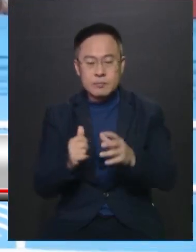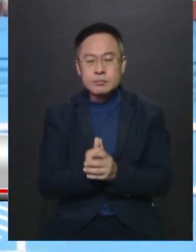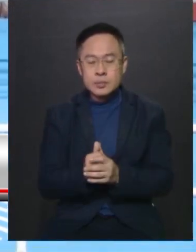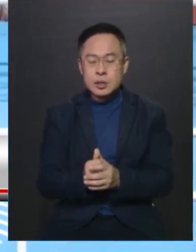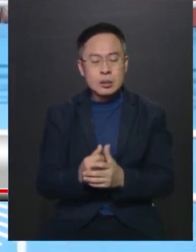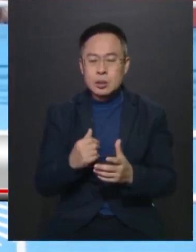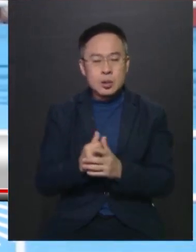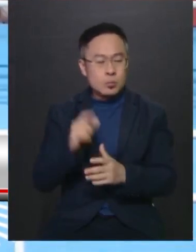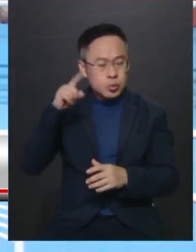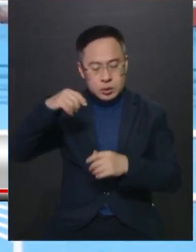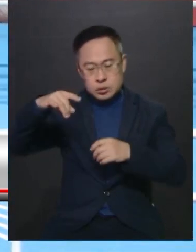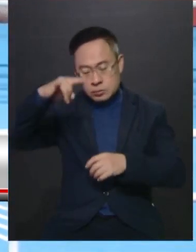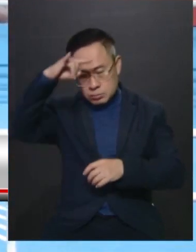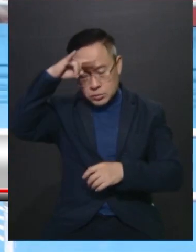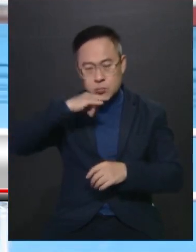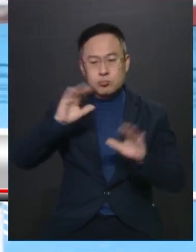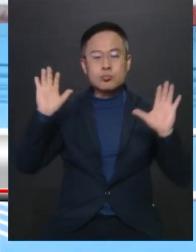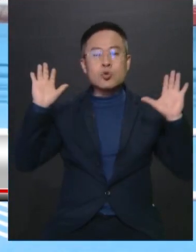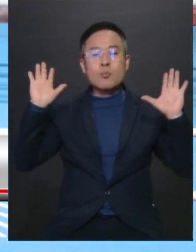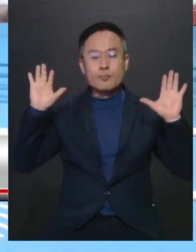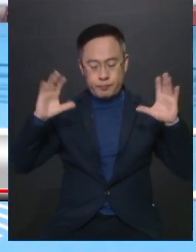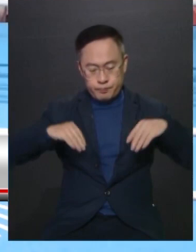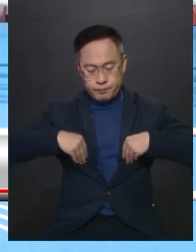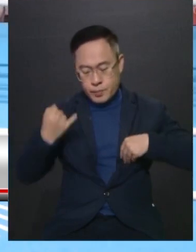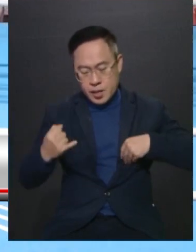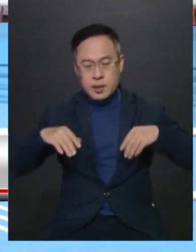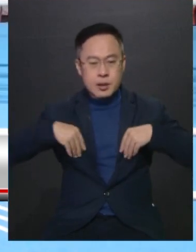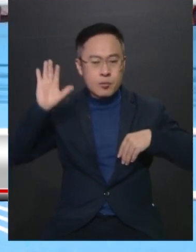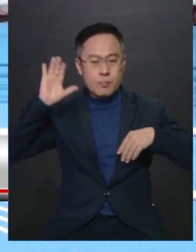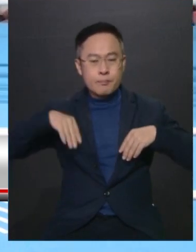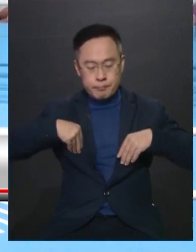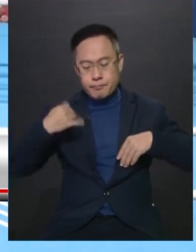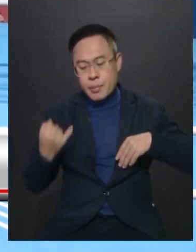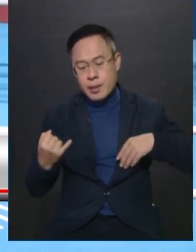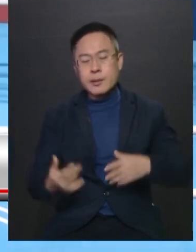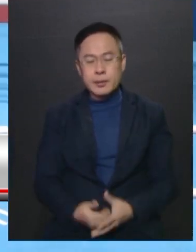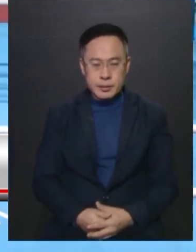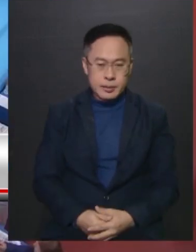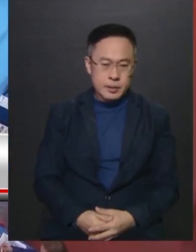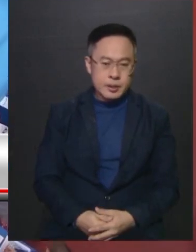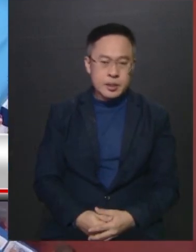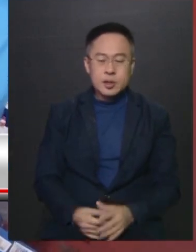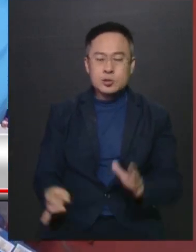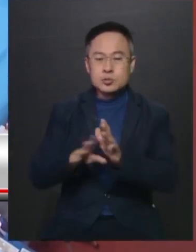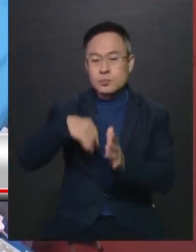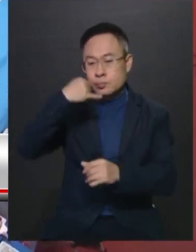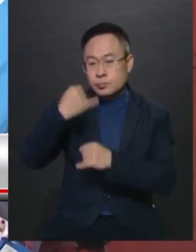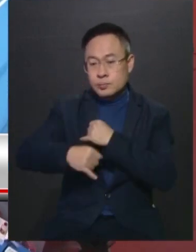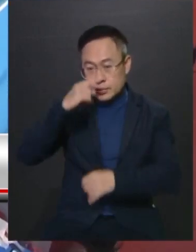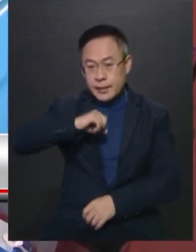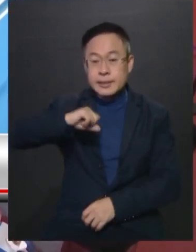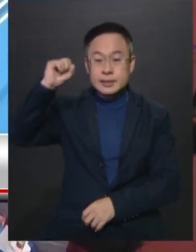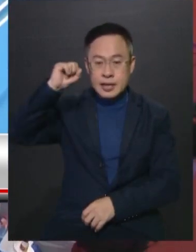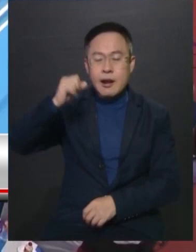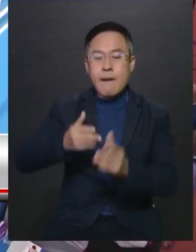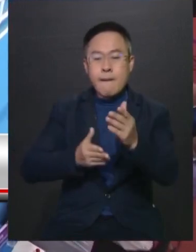เฮดการ์ดเลย คือขอยอมเลยนะครับทำให้สุดท้ายเนี่ยก็เป็นทำให้ทาจิกิสถานครับแพ้ RSC เอาคลาสไปครับทำให้ธนัญญาของเ